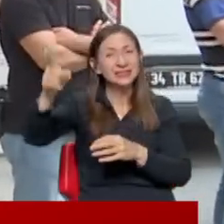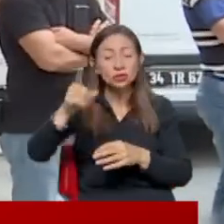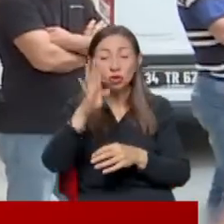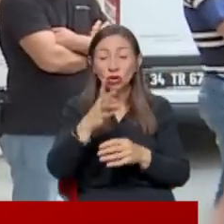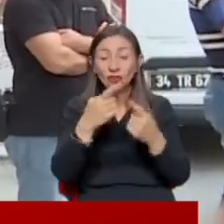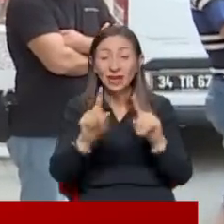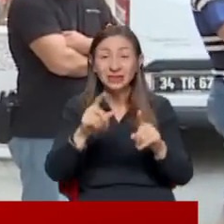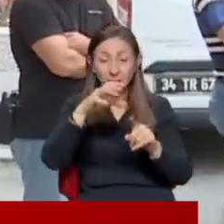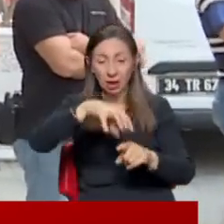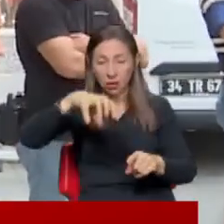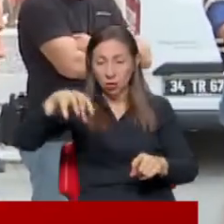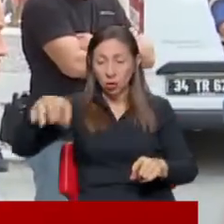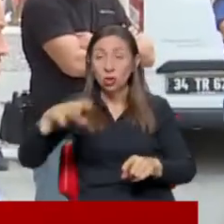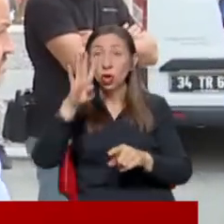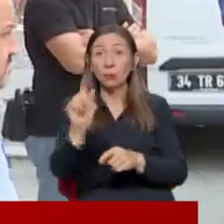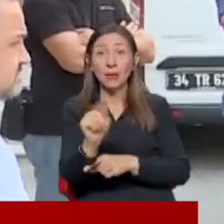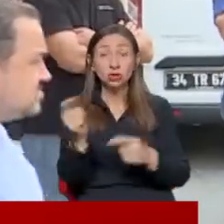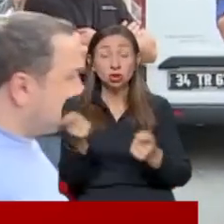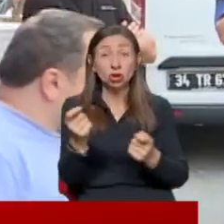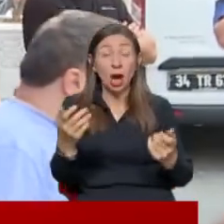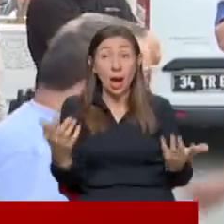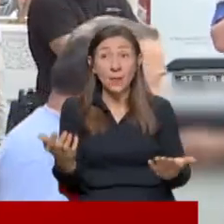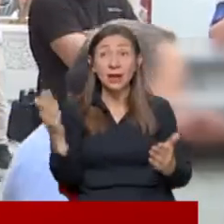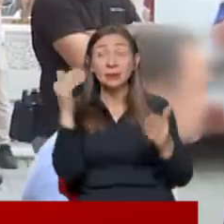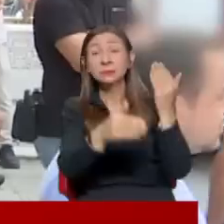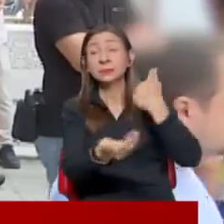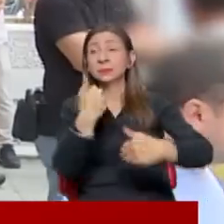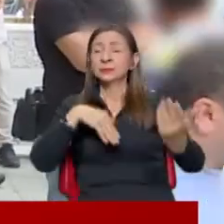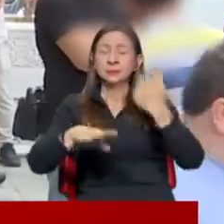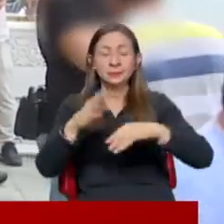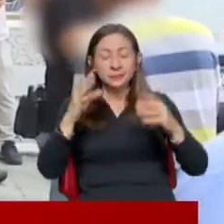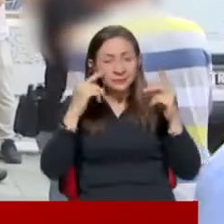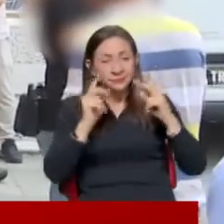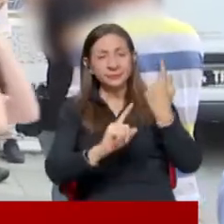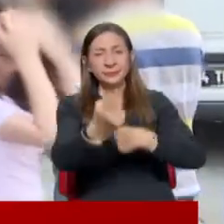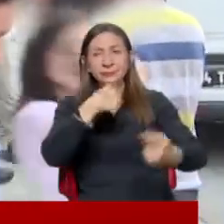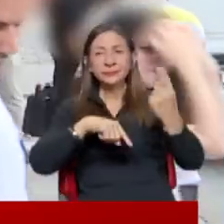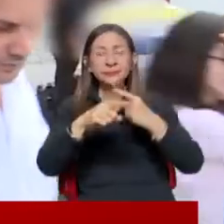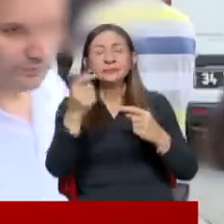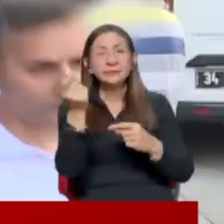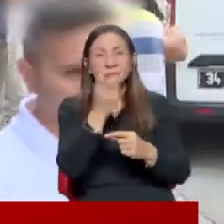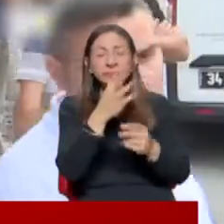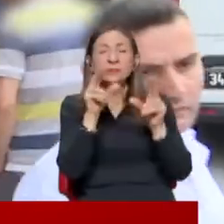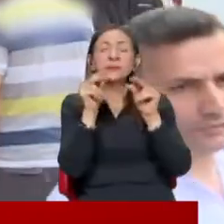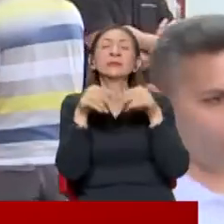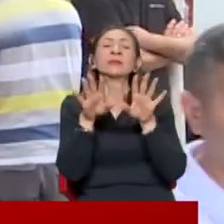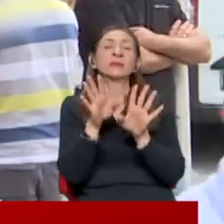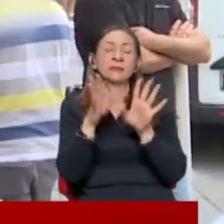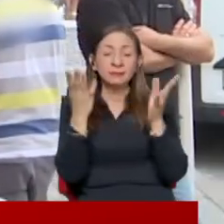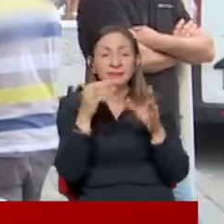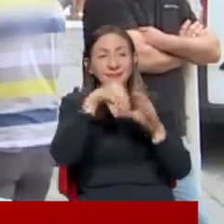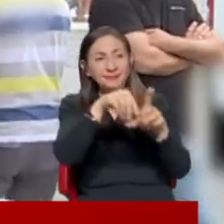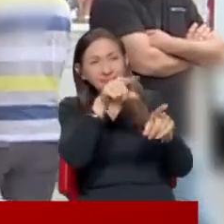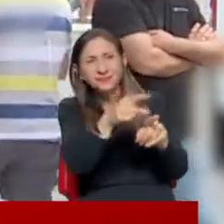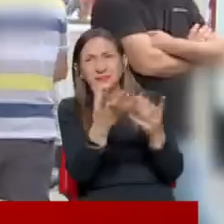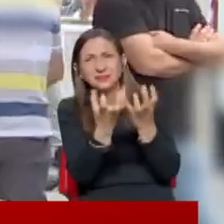ayrı bankoda 4 memur çalışıyor. Ancak gelen giden hesaba katıldığında bu sayı yeterli değil ve